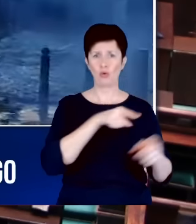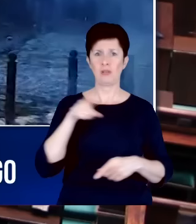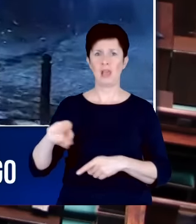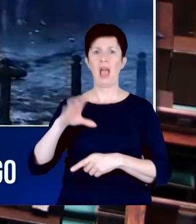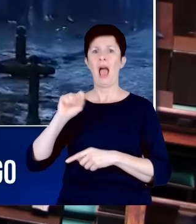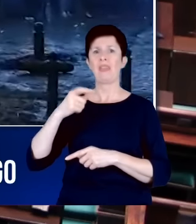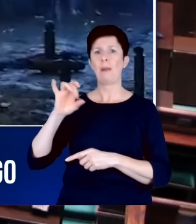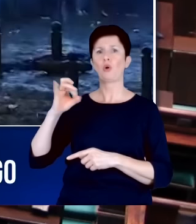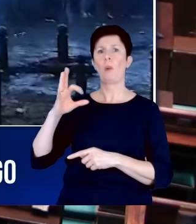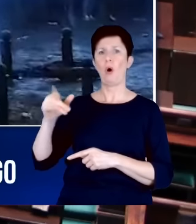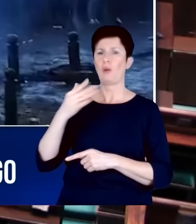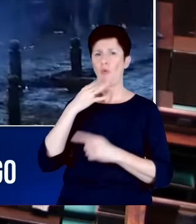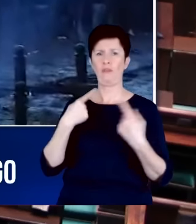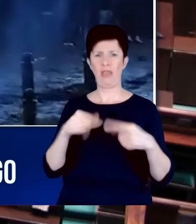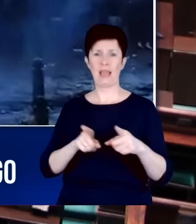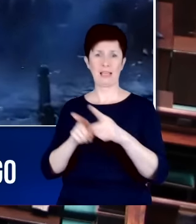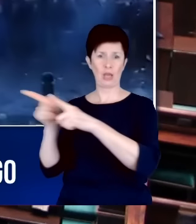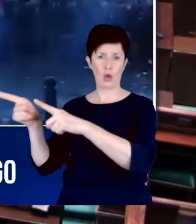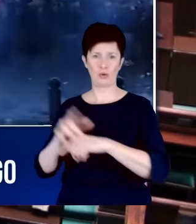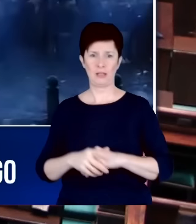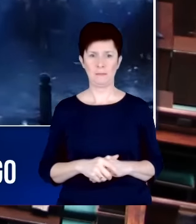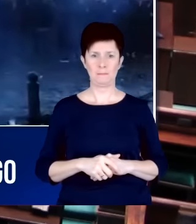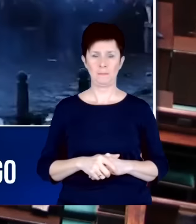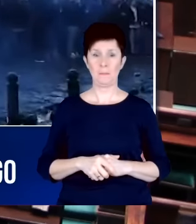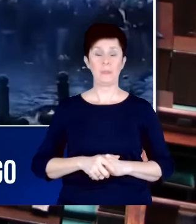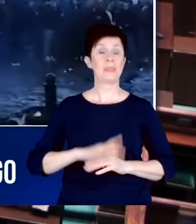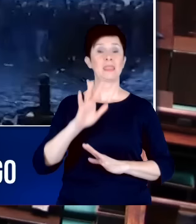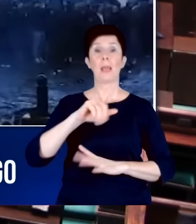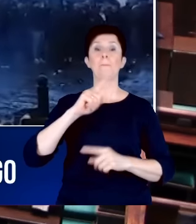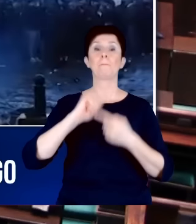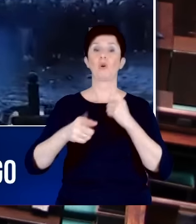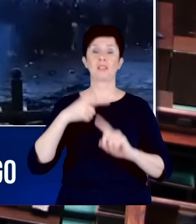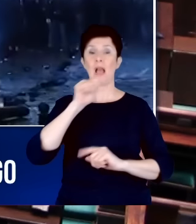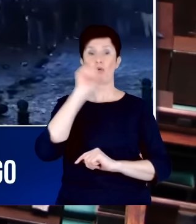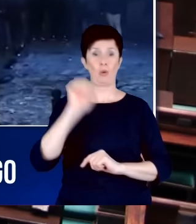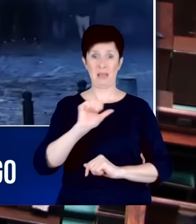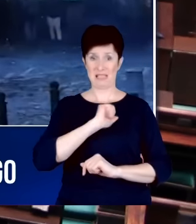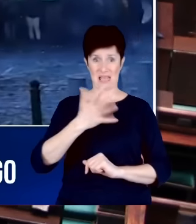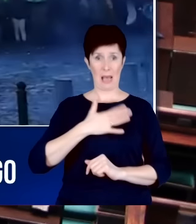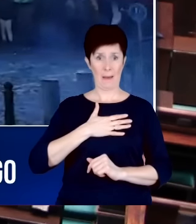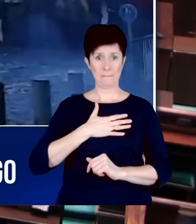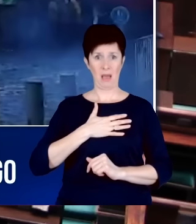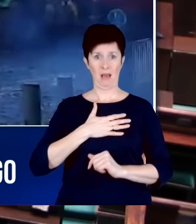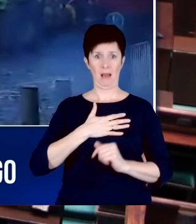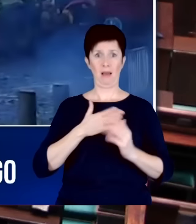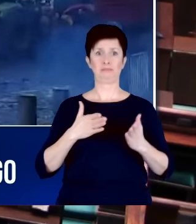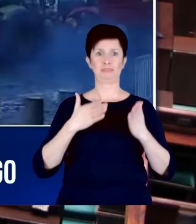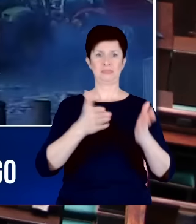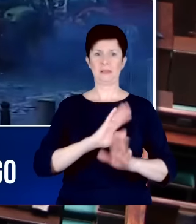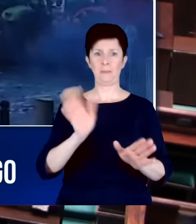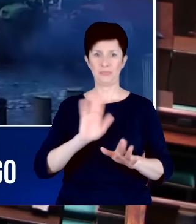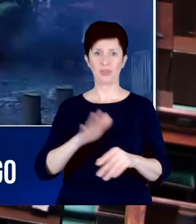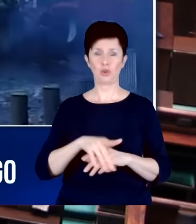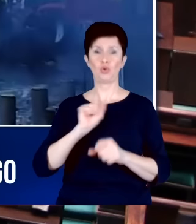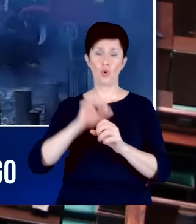wskazał. Ale przepraszam bardzo, polityka europejska nie idzie sama. Nie, polityka oczywiście, że nie idzie. To są konkretne osoby, które